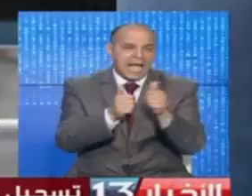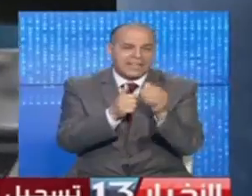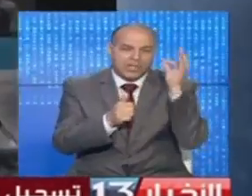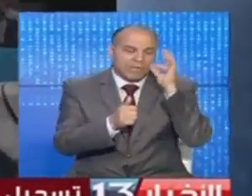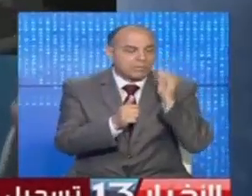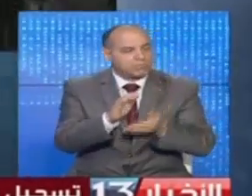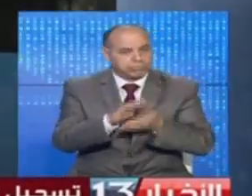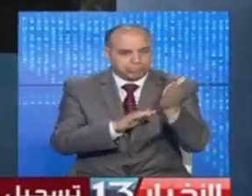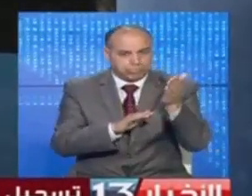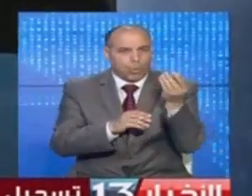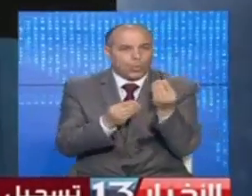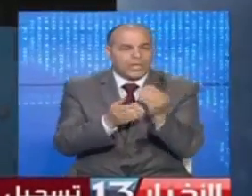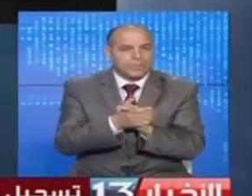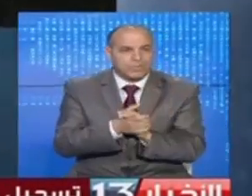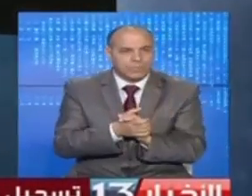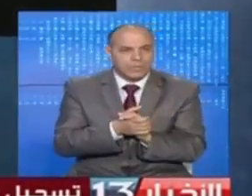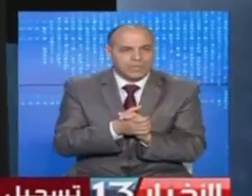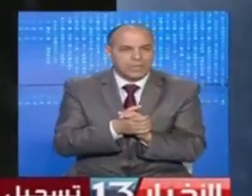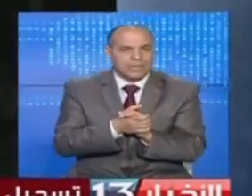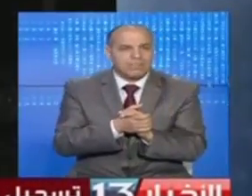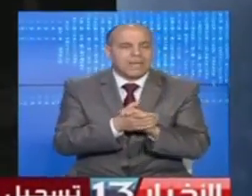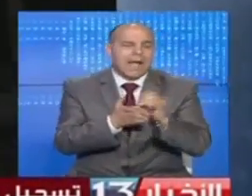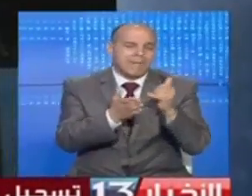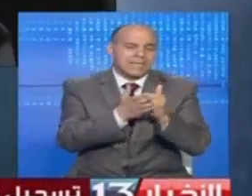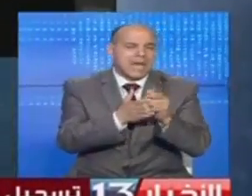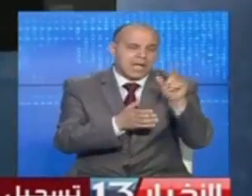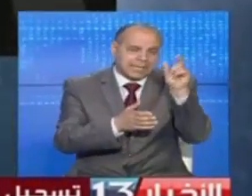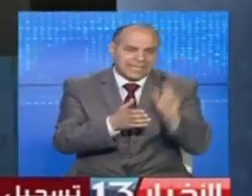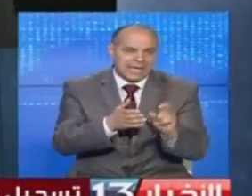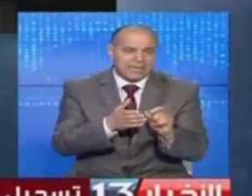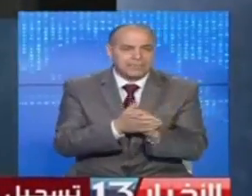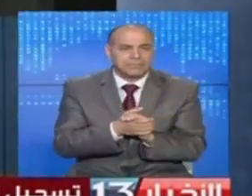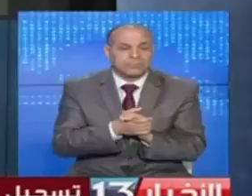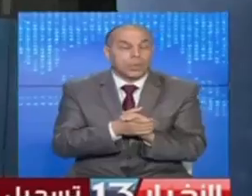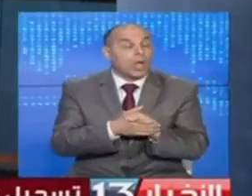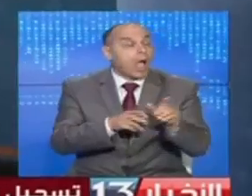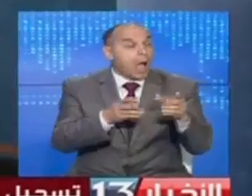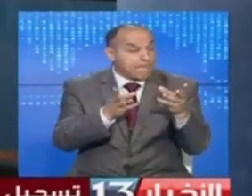11 فبراير إلى مقاطعة لومبارديا، أكثر مقاطعة